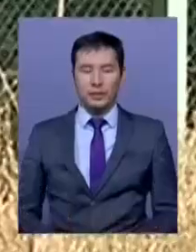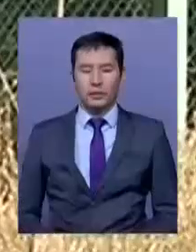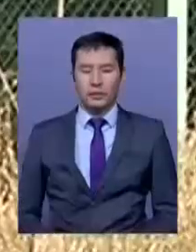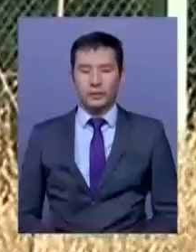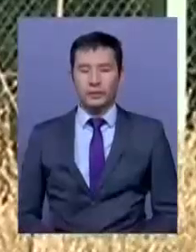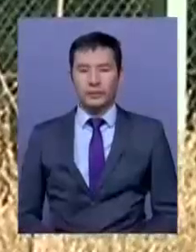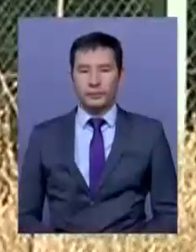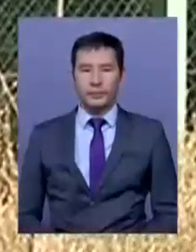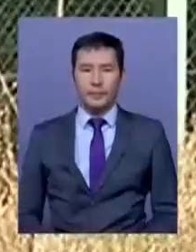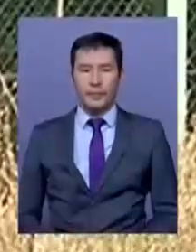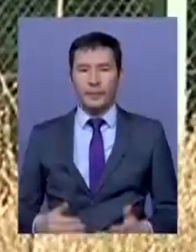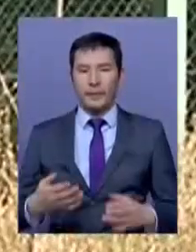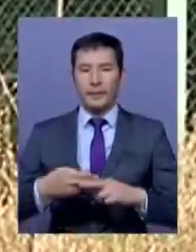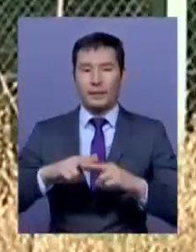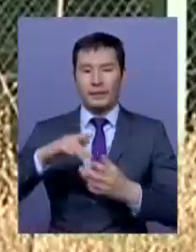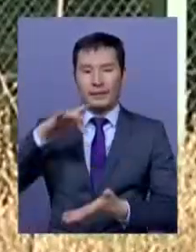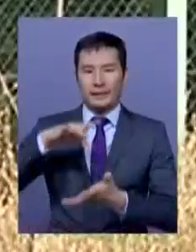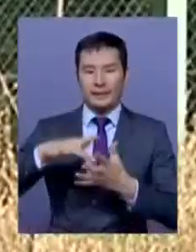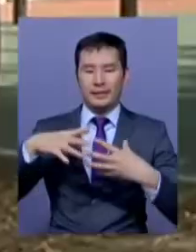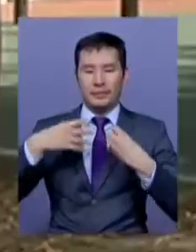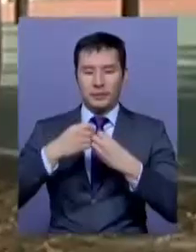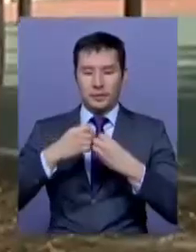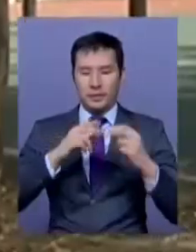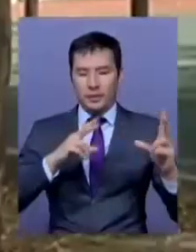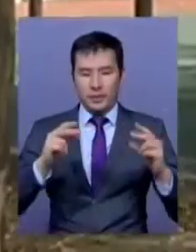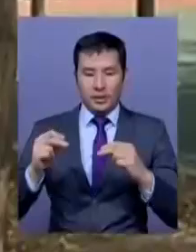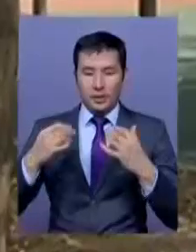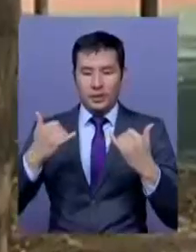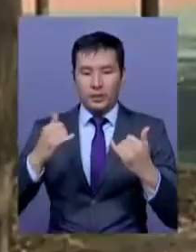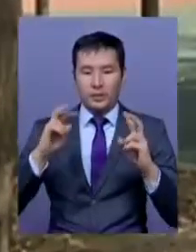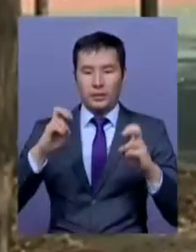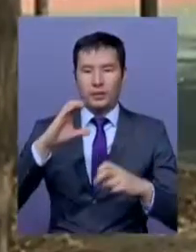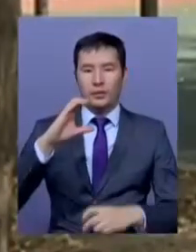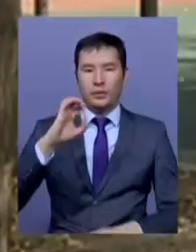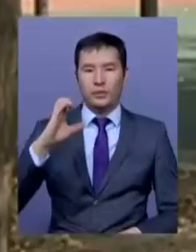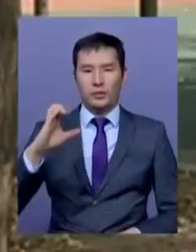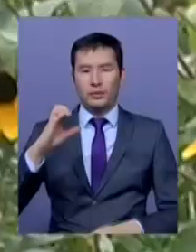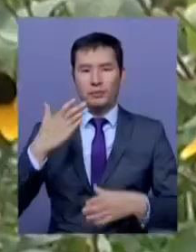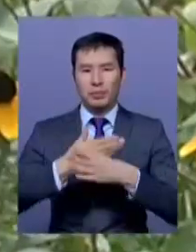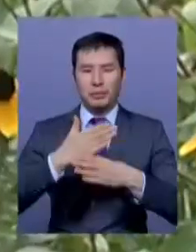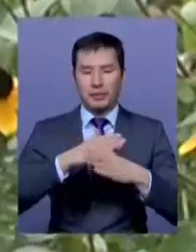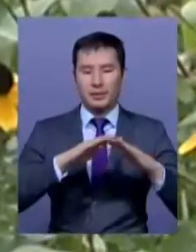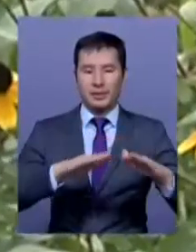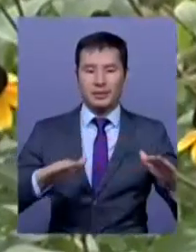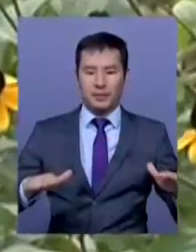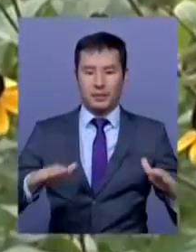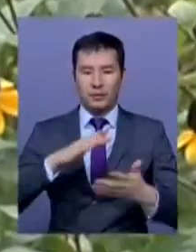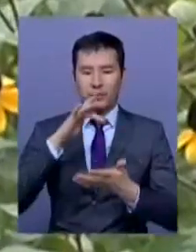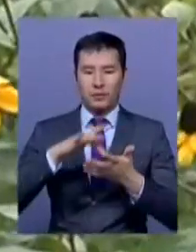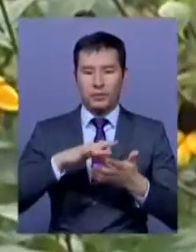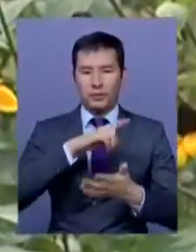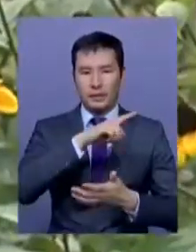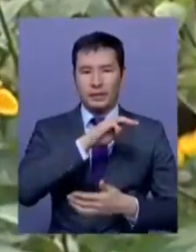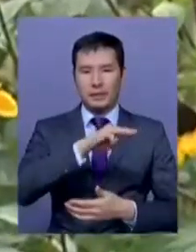мен отбасын қолдау орталығы арқылы асырап алуына болады. Бүгінде СОС балалар ауылы Нұрсұлтан және Теміртау қалаларында да ашылып,